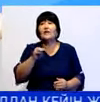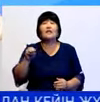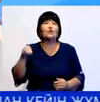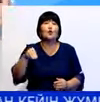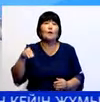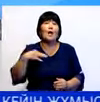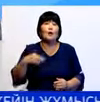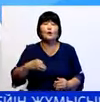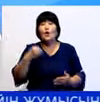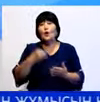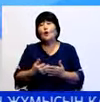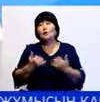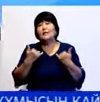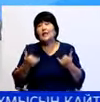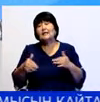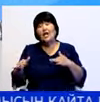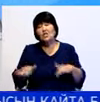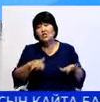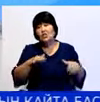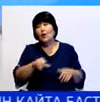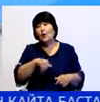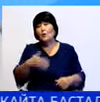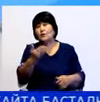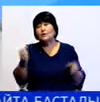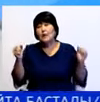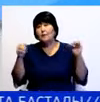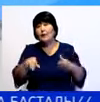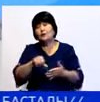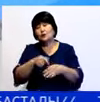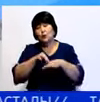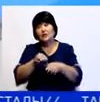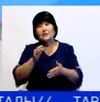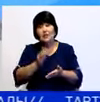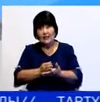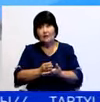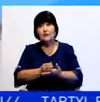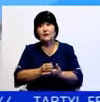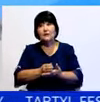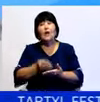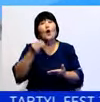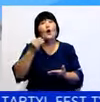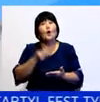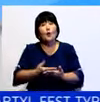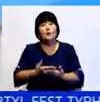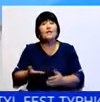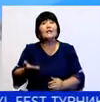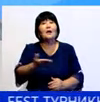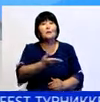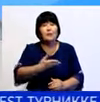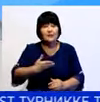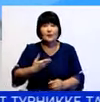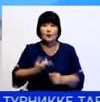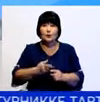Жарылқасын Тұрабайұлының құрметіне арналған іс-шараға өздеріңізбен бас қосып осыны өткізіп жатырмыз. Құрметті біздің